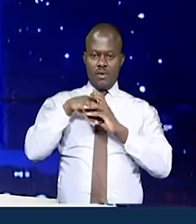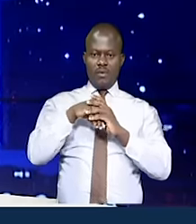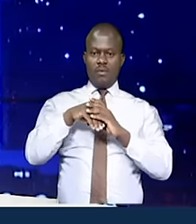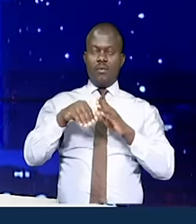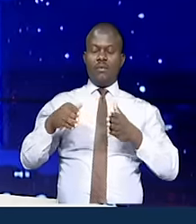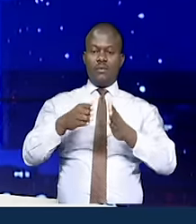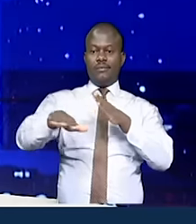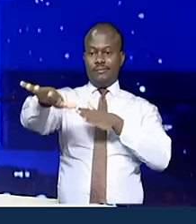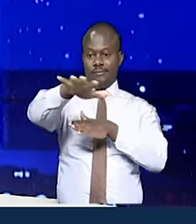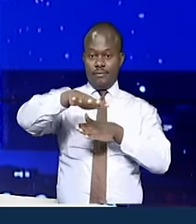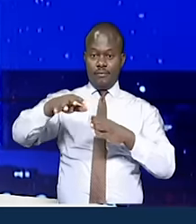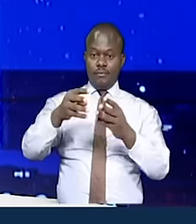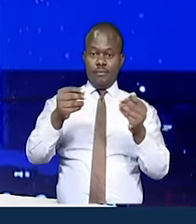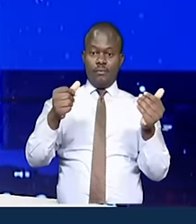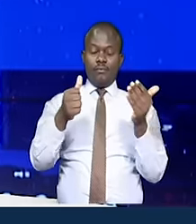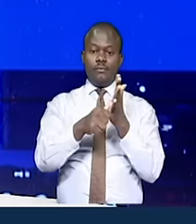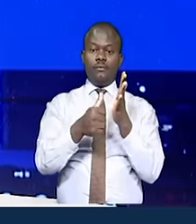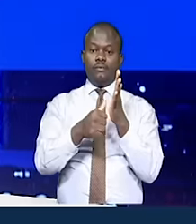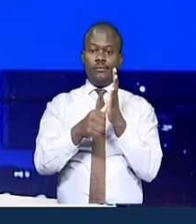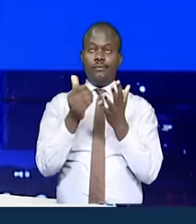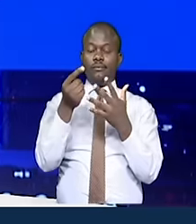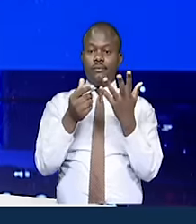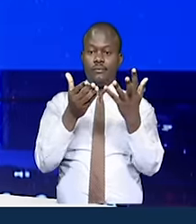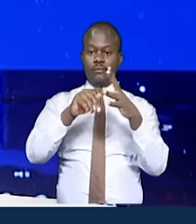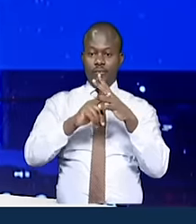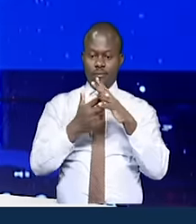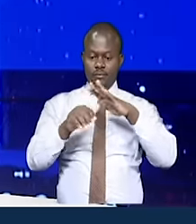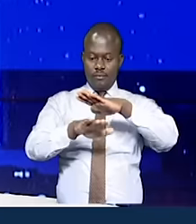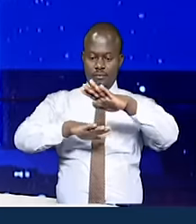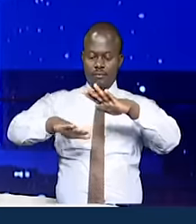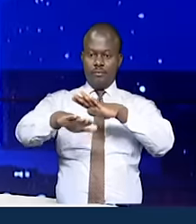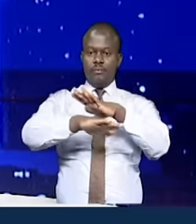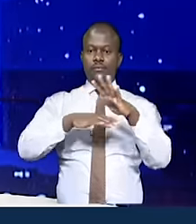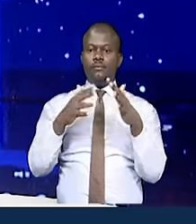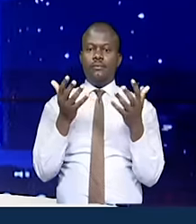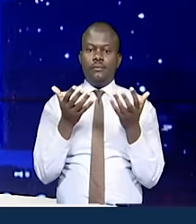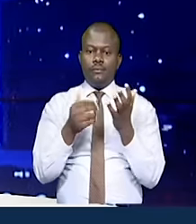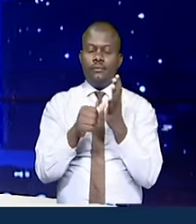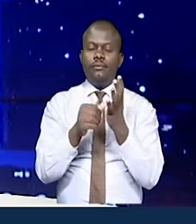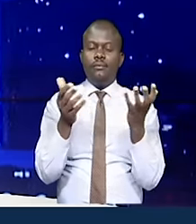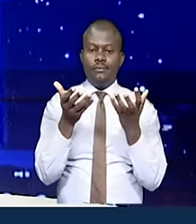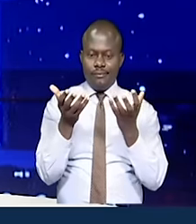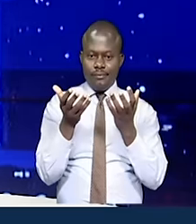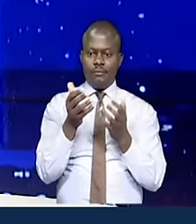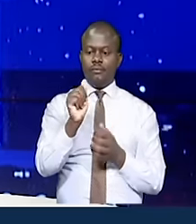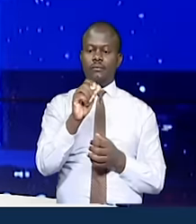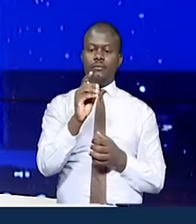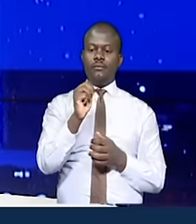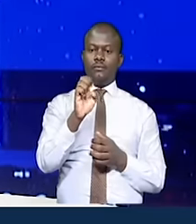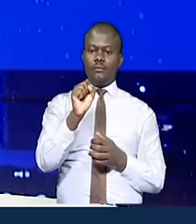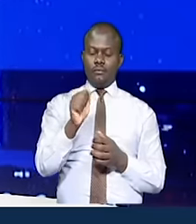k'ibiyaga bigari ari ugukemura ibibazo bihari bahereye mu mizi se ibibazo bavuga ni ibihe mugenzi wacu Adam